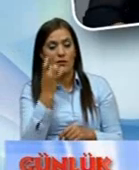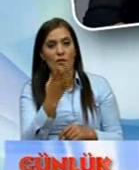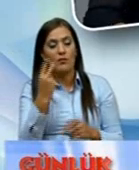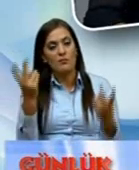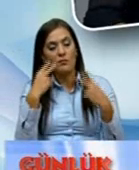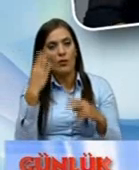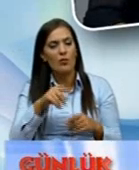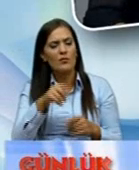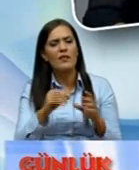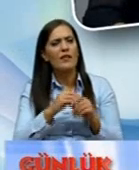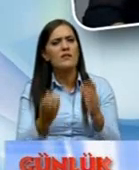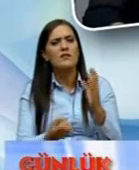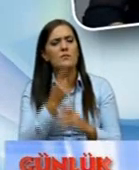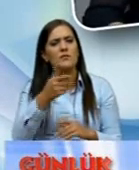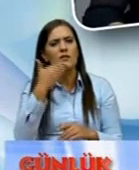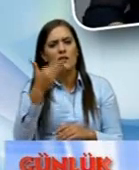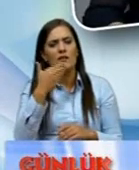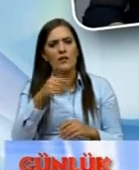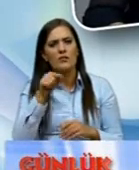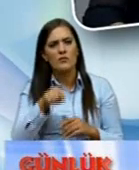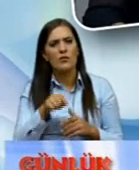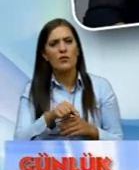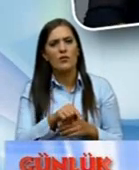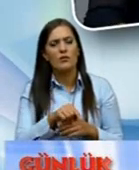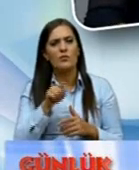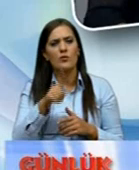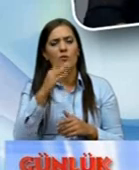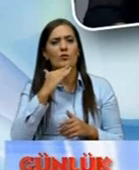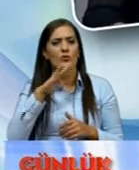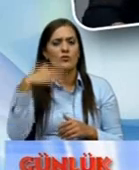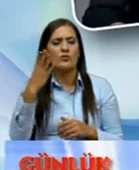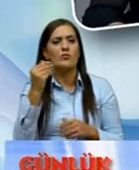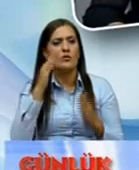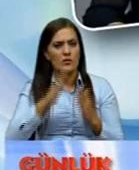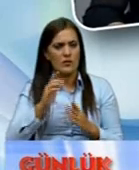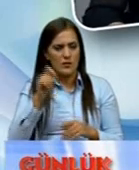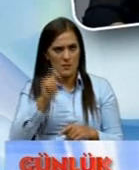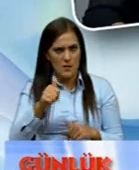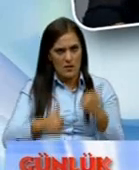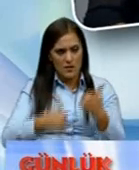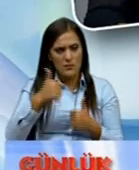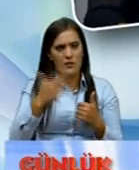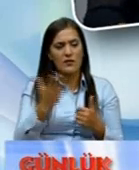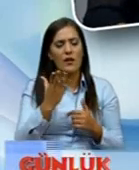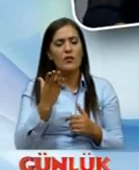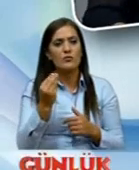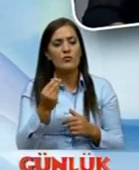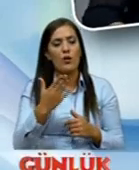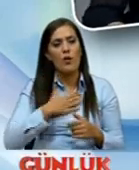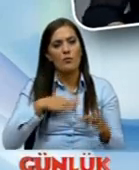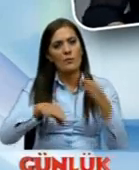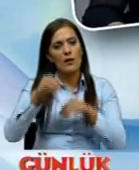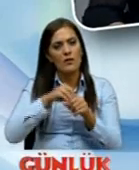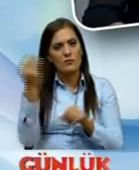Nasıl çıkmış ortaya bu? Aslında, bu hikayesi? Şöyle, bu yurt dışında çok sık yapılan bir yarışma ve çok daha ön planda olan